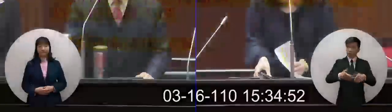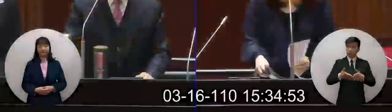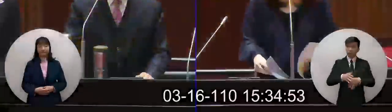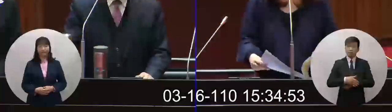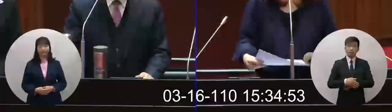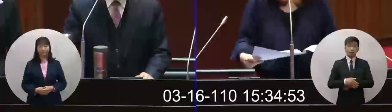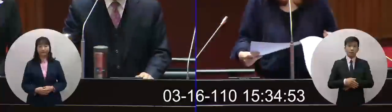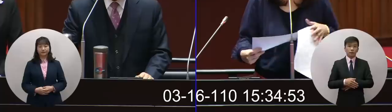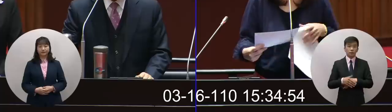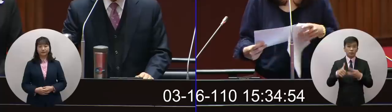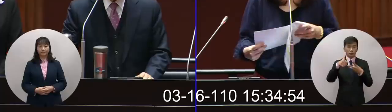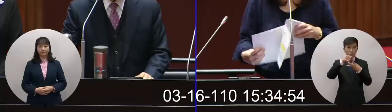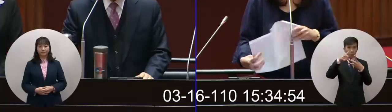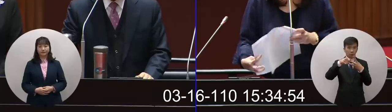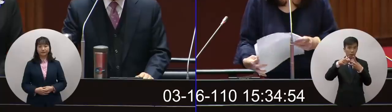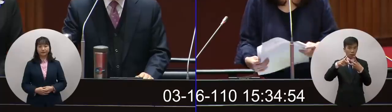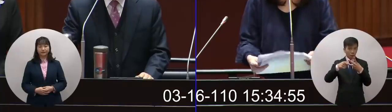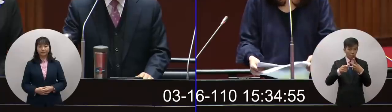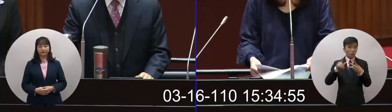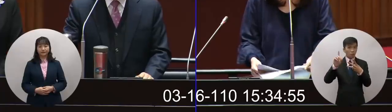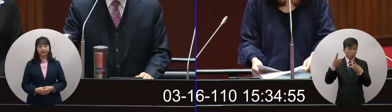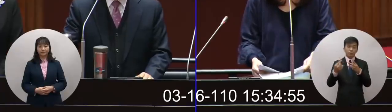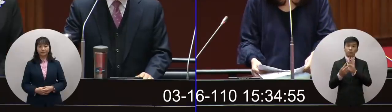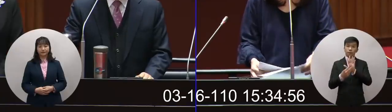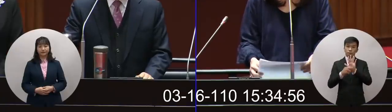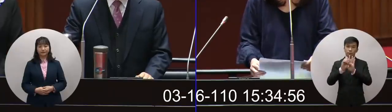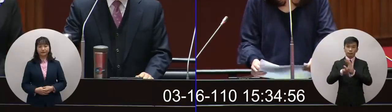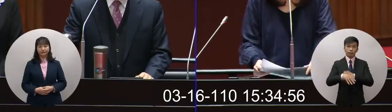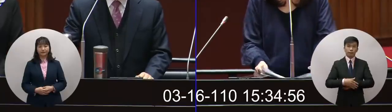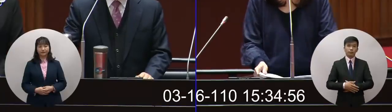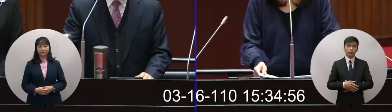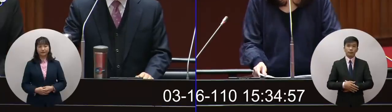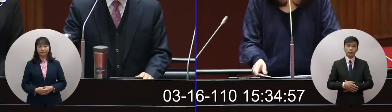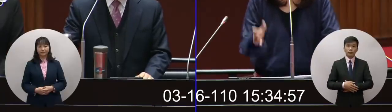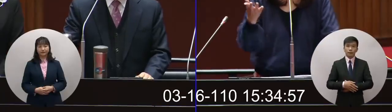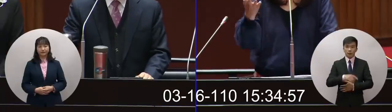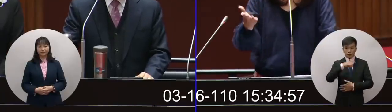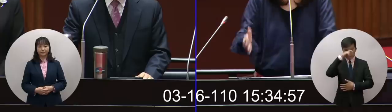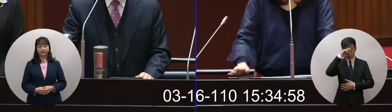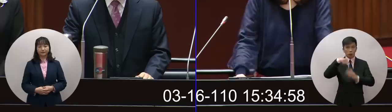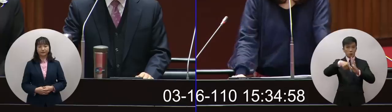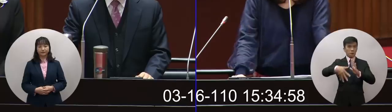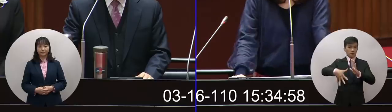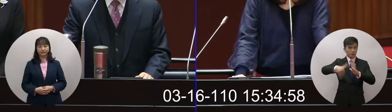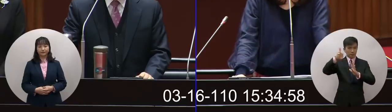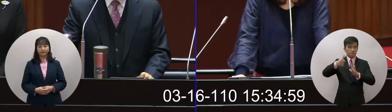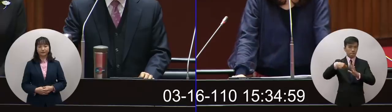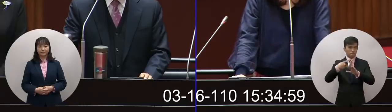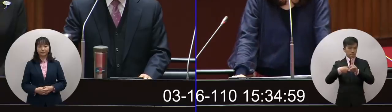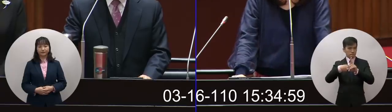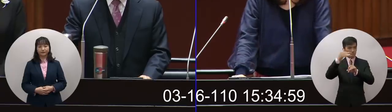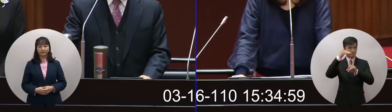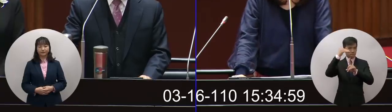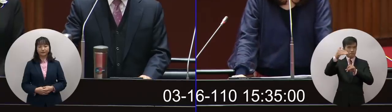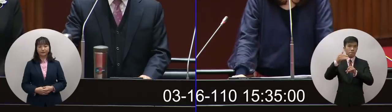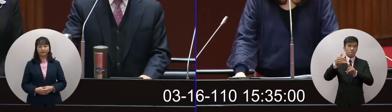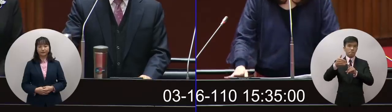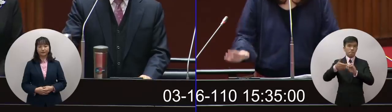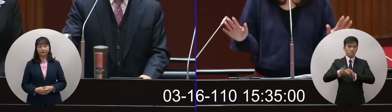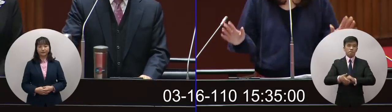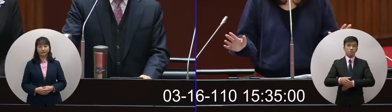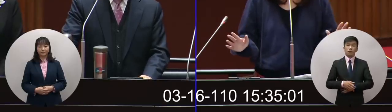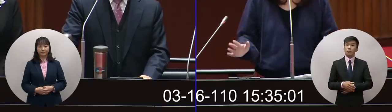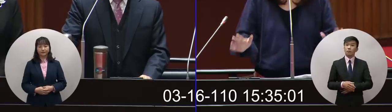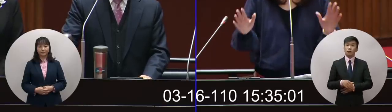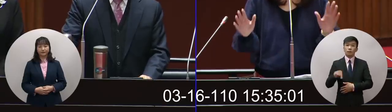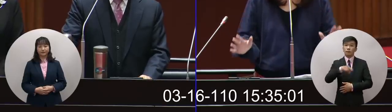是有这三大诉求向院长提出来？希望以院长的高度，因为大家都知道